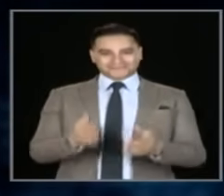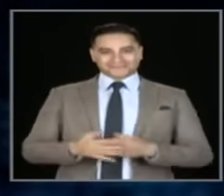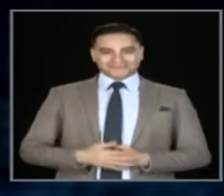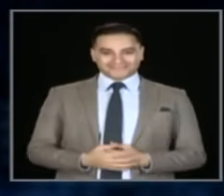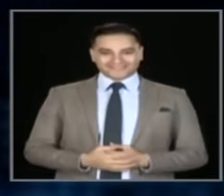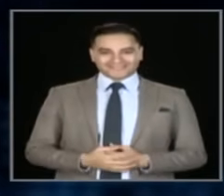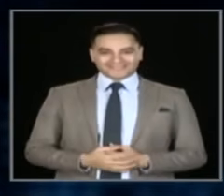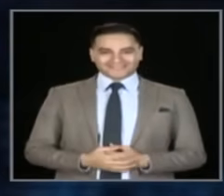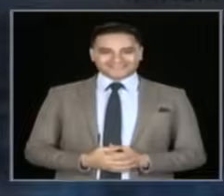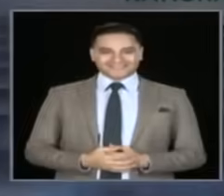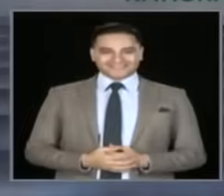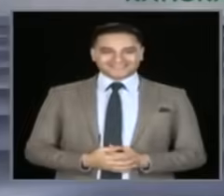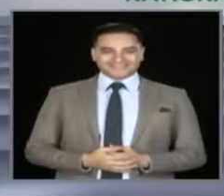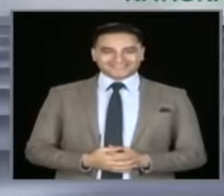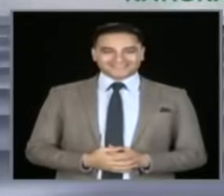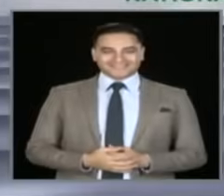الصغر.